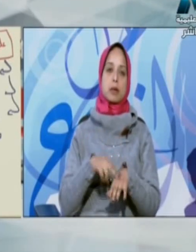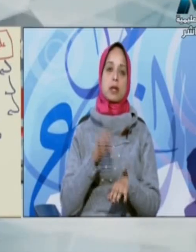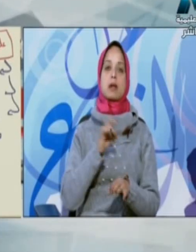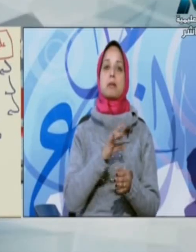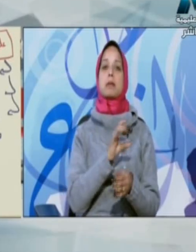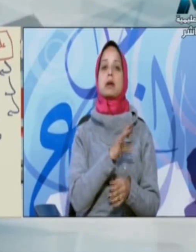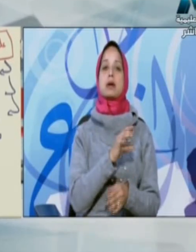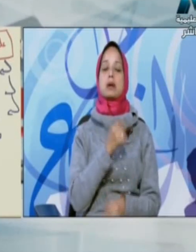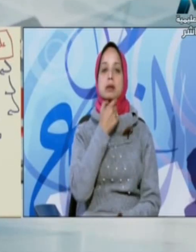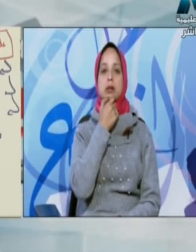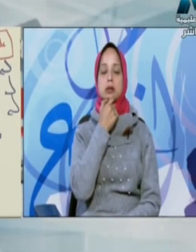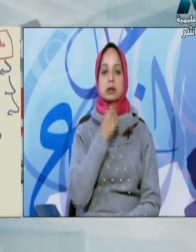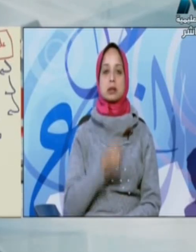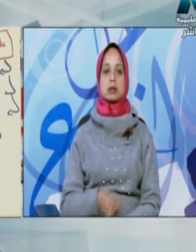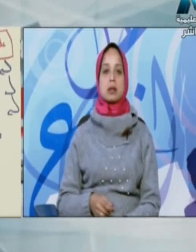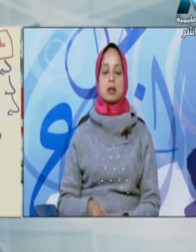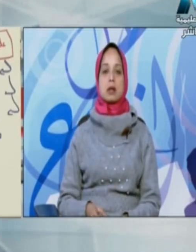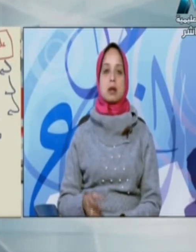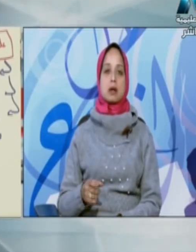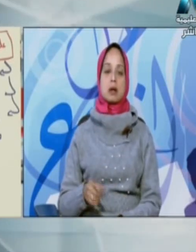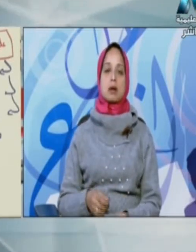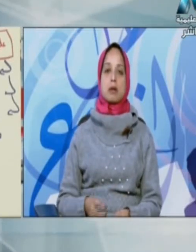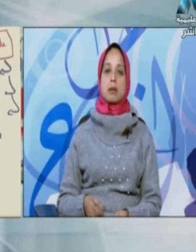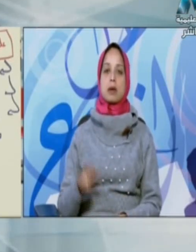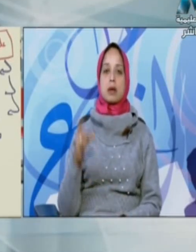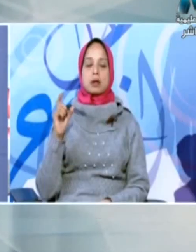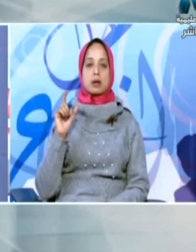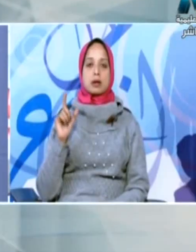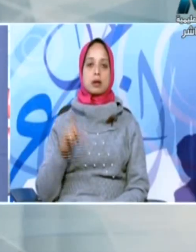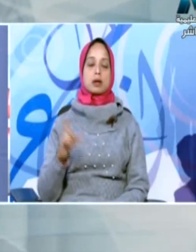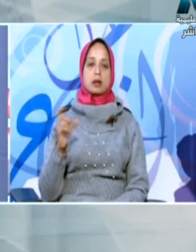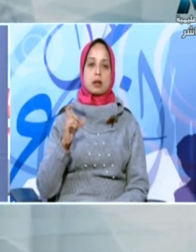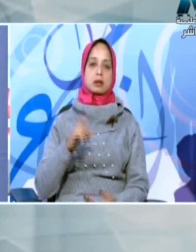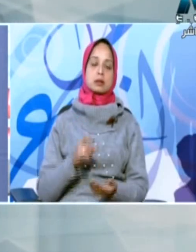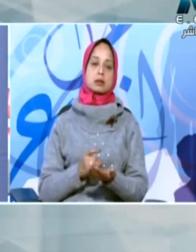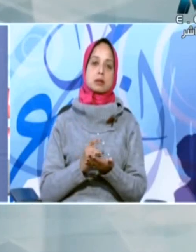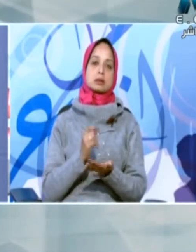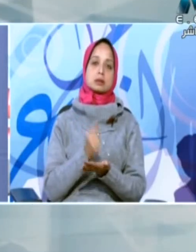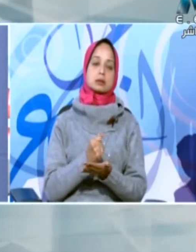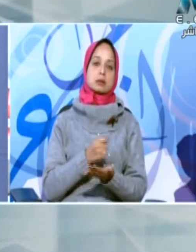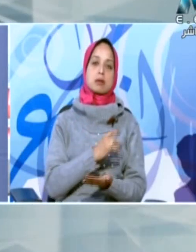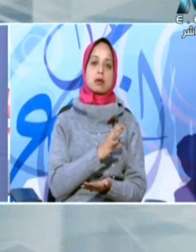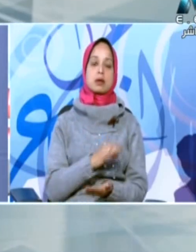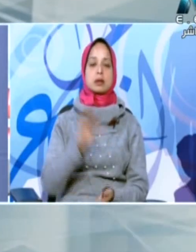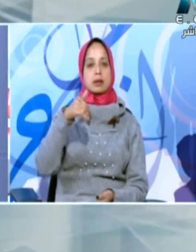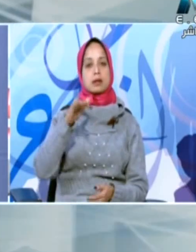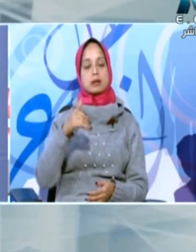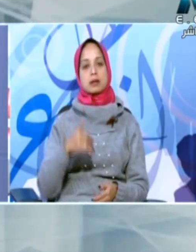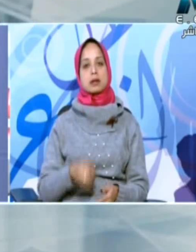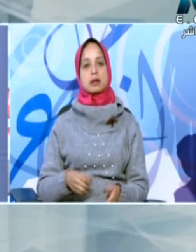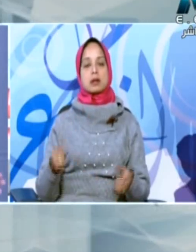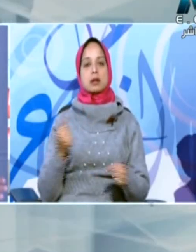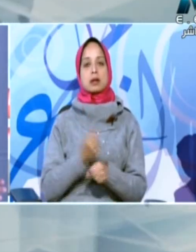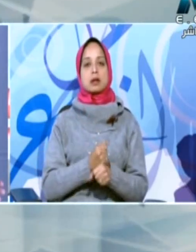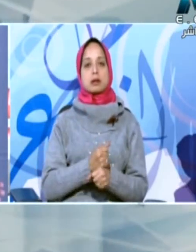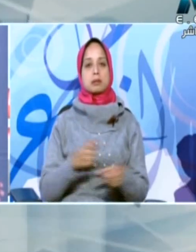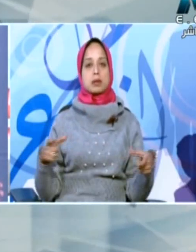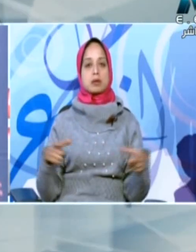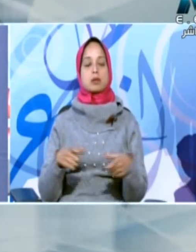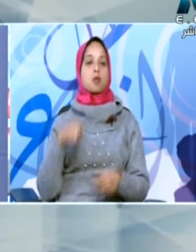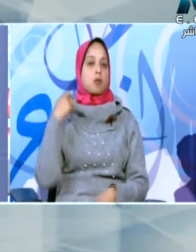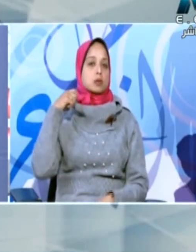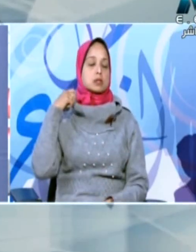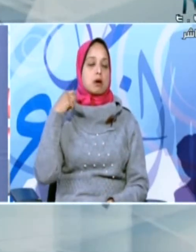بنقول عقب تقديم الهلال الاستقاله كلف الملك مين؟ علي باشا ماهر بتاليف الوزاره. علي باشا ماهر لما الف